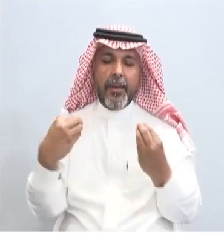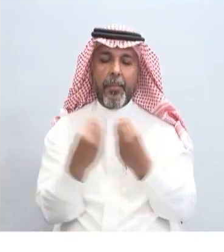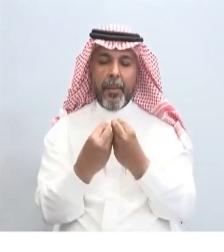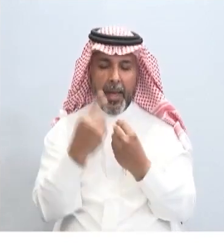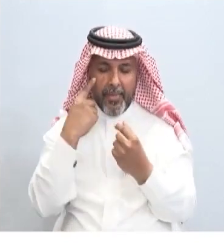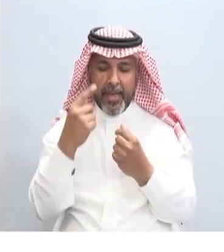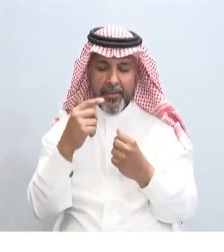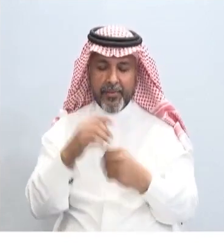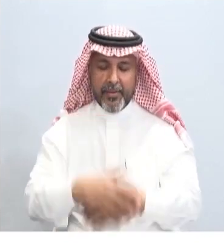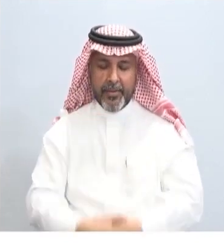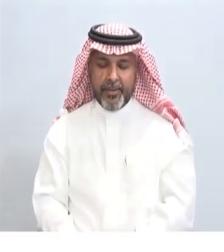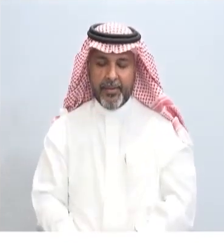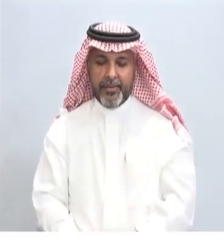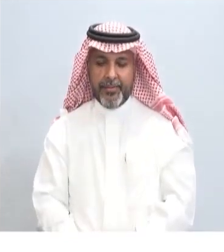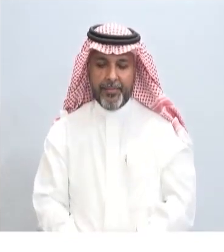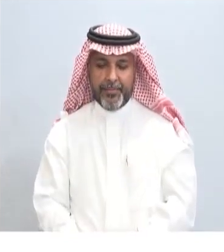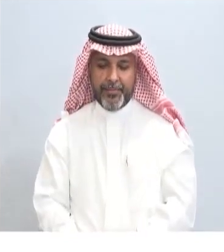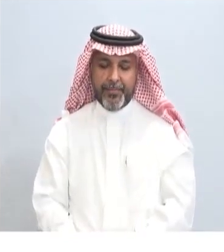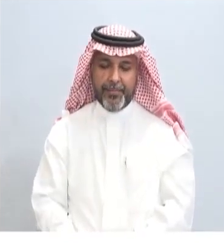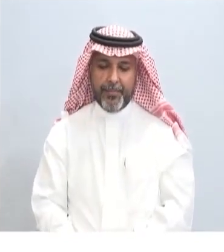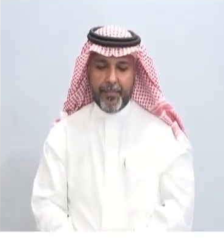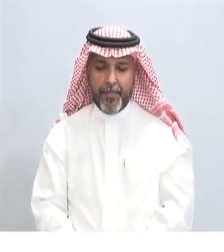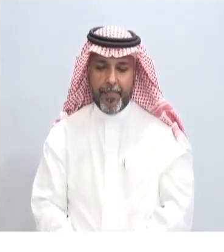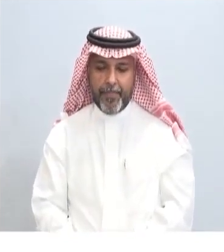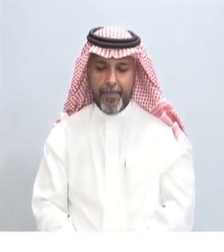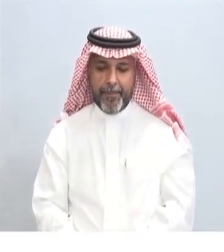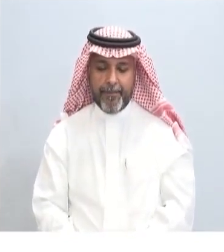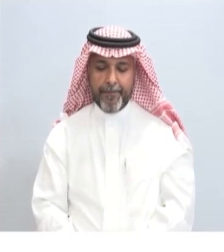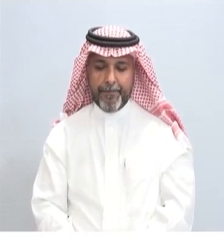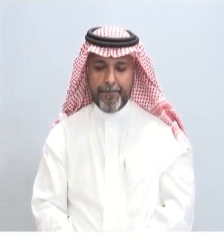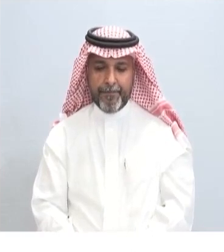مستقلتين ا نقول حادثتان